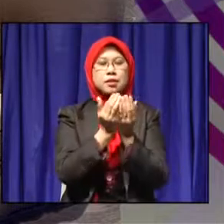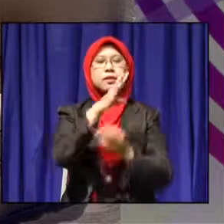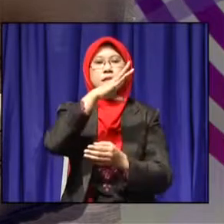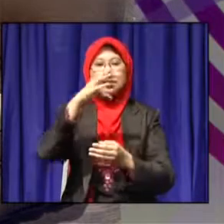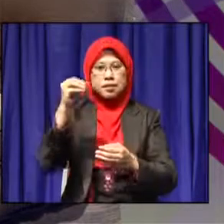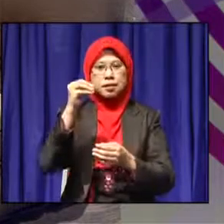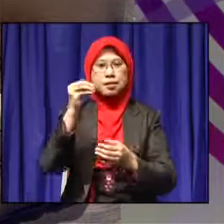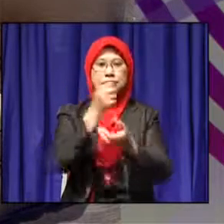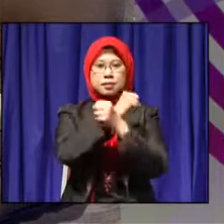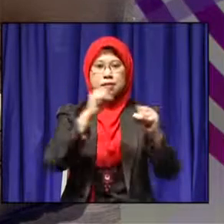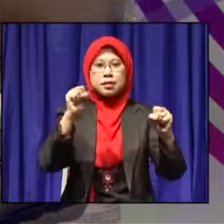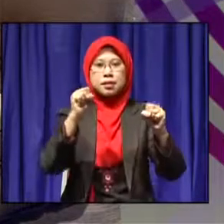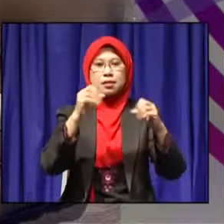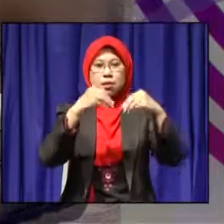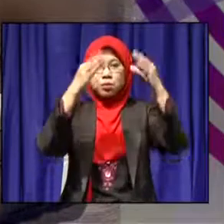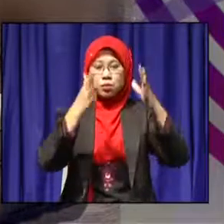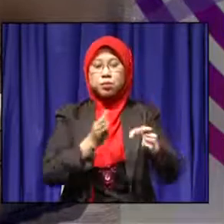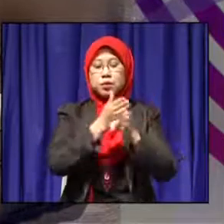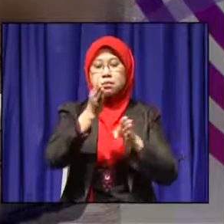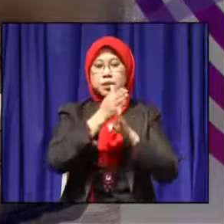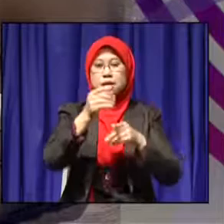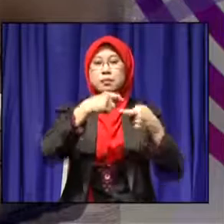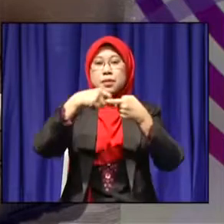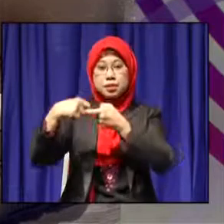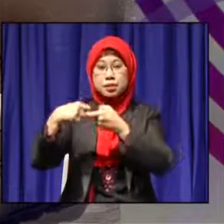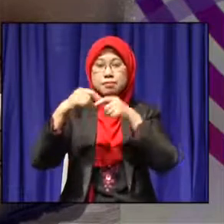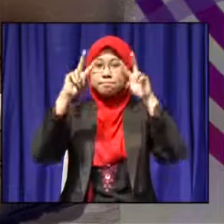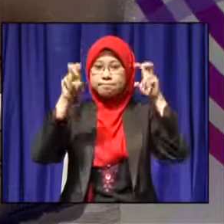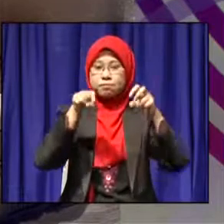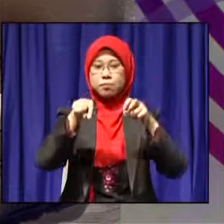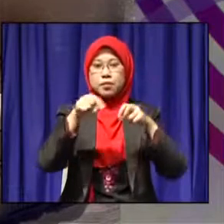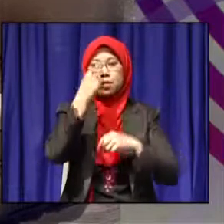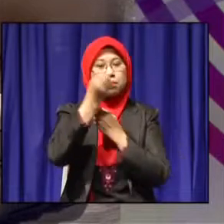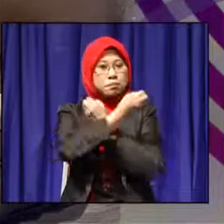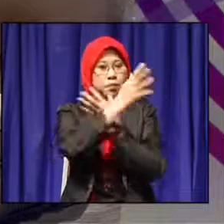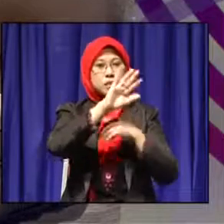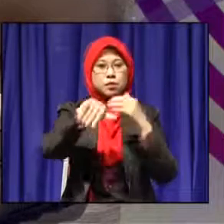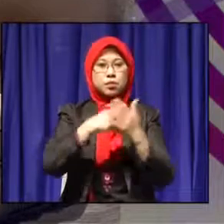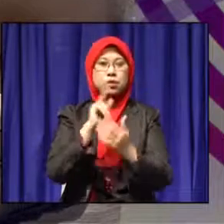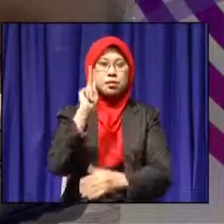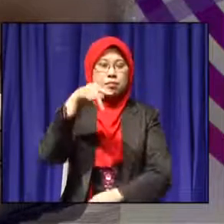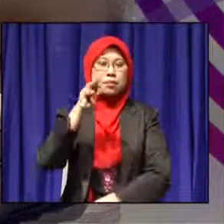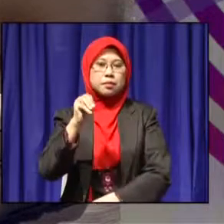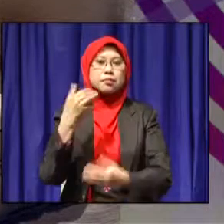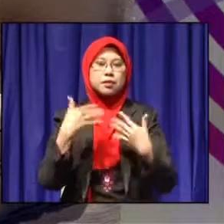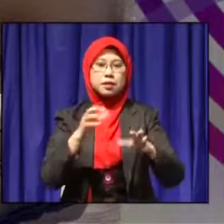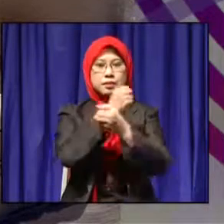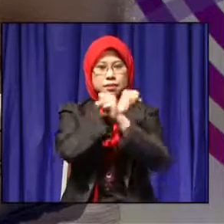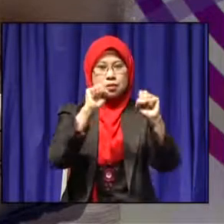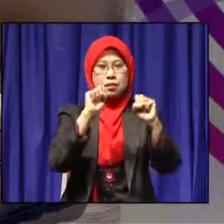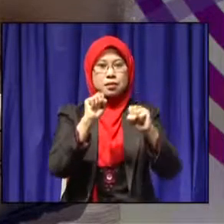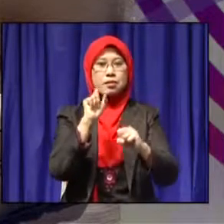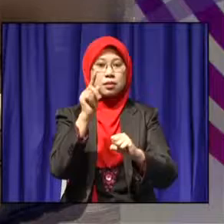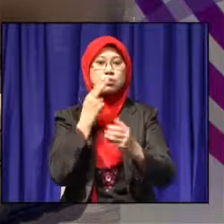option mata pelajaran berkaitan F untuk makluman kita semua cpm telah menyediakan satu